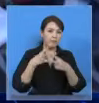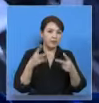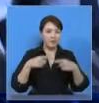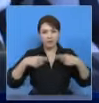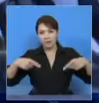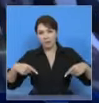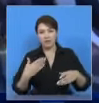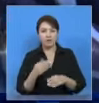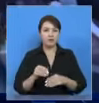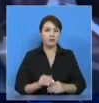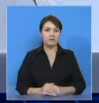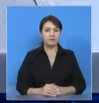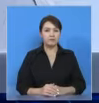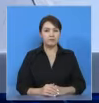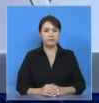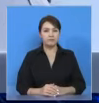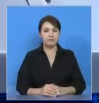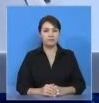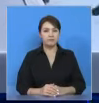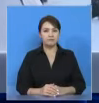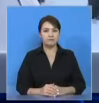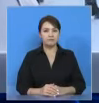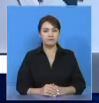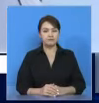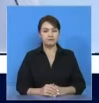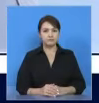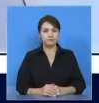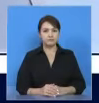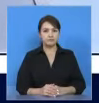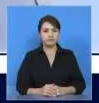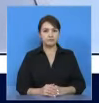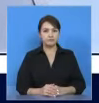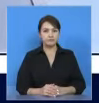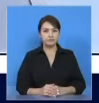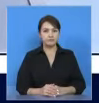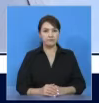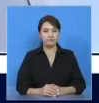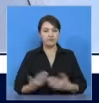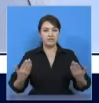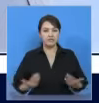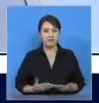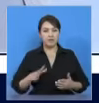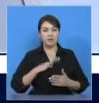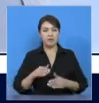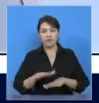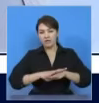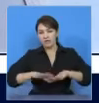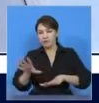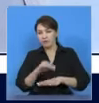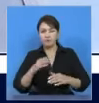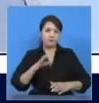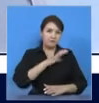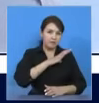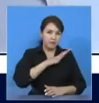различные поделки для рынке вверх all-star вуз калгар да а барлар жители представили на ярмарке все чем